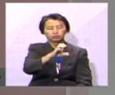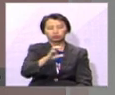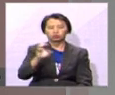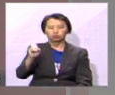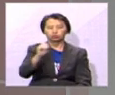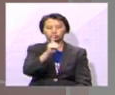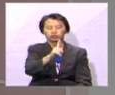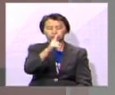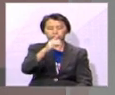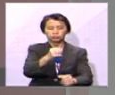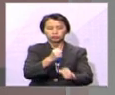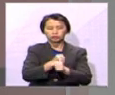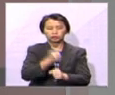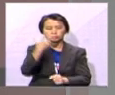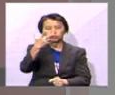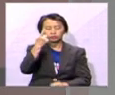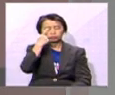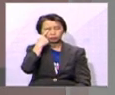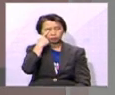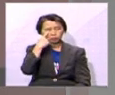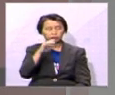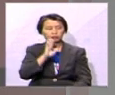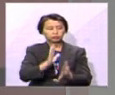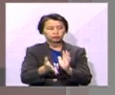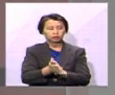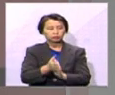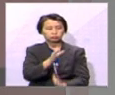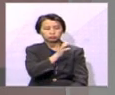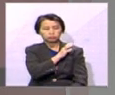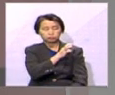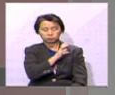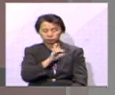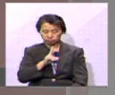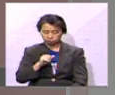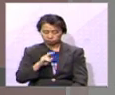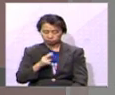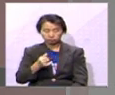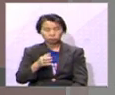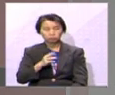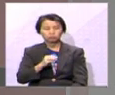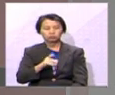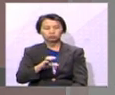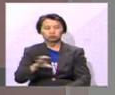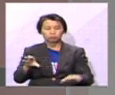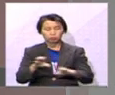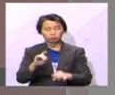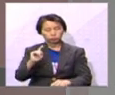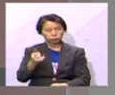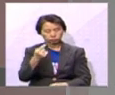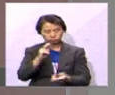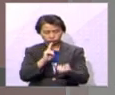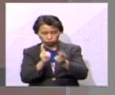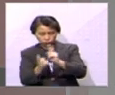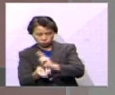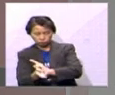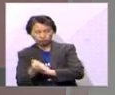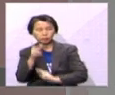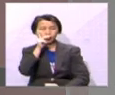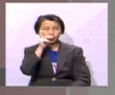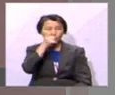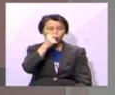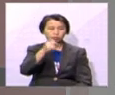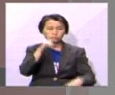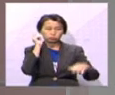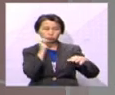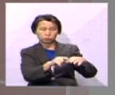0-1 untuk membawa pulang 3 mata. Hakikatnya, jurulatih Ramon Marcote perlu melakukan sesuatu bagi merubah prestasi Kedah kerana